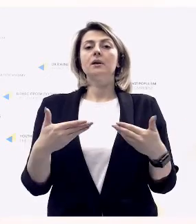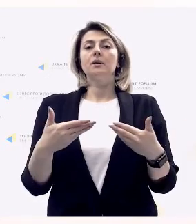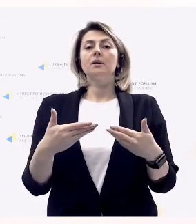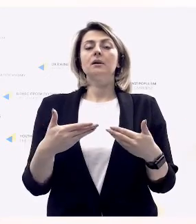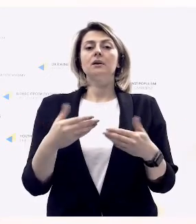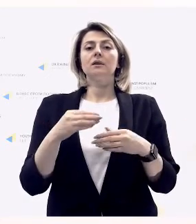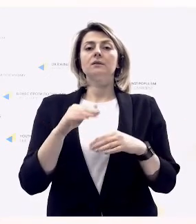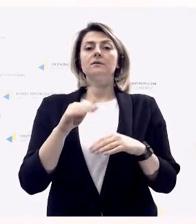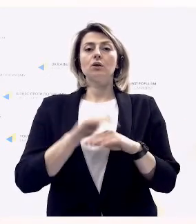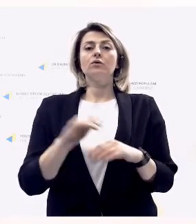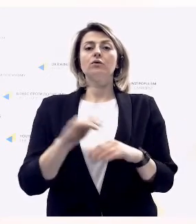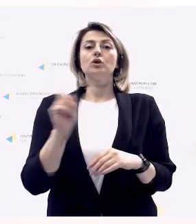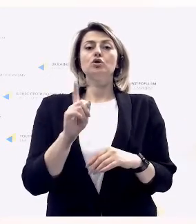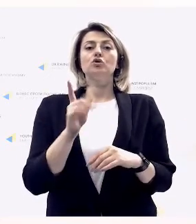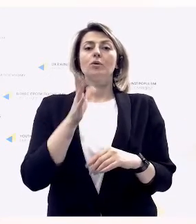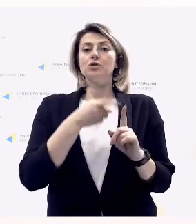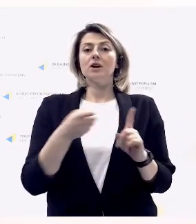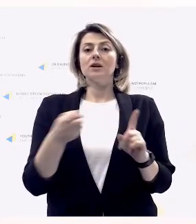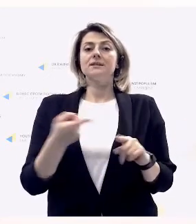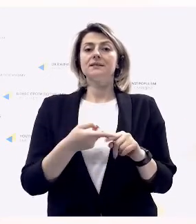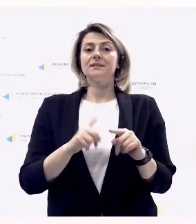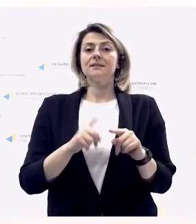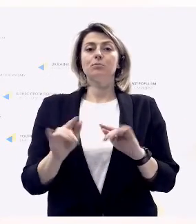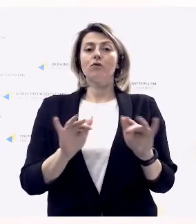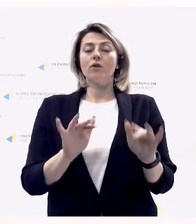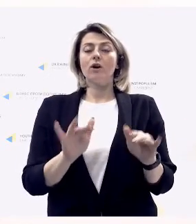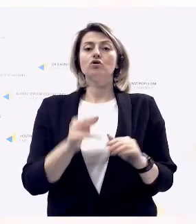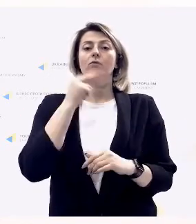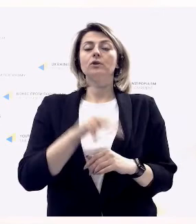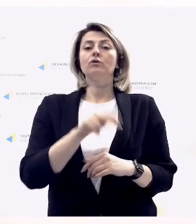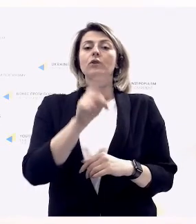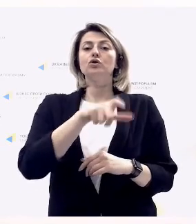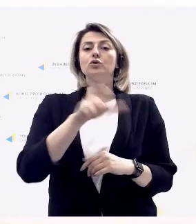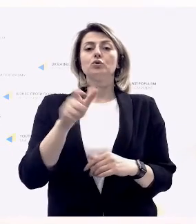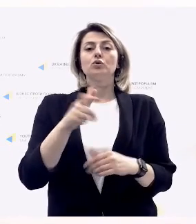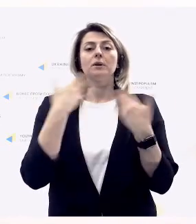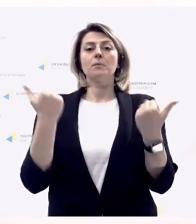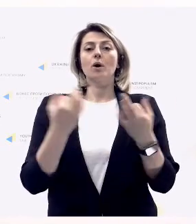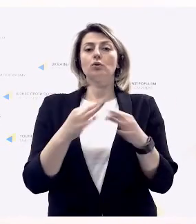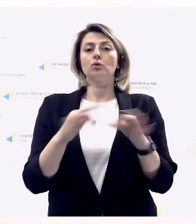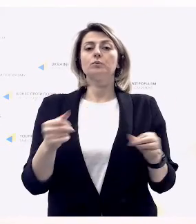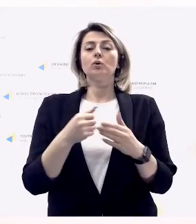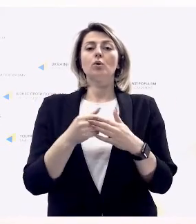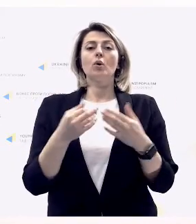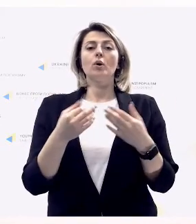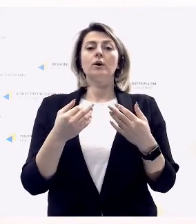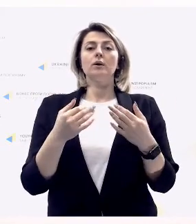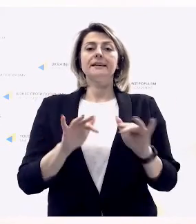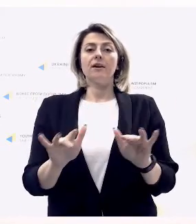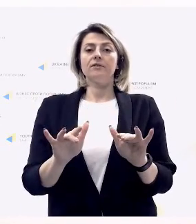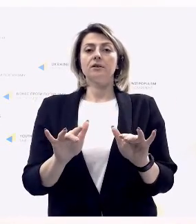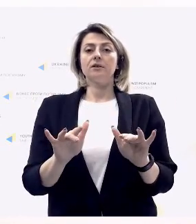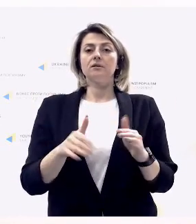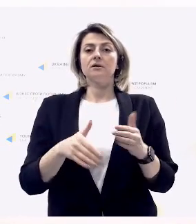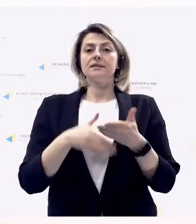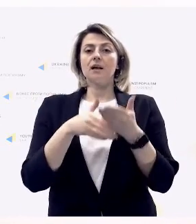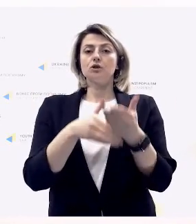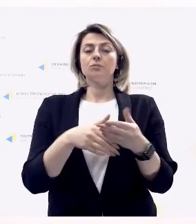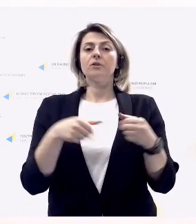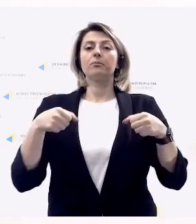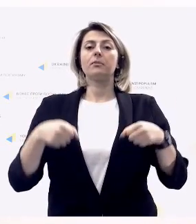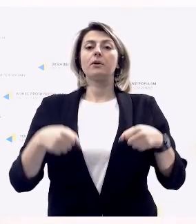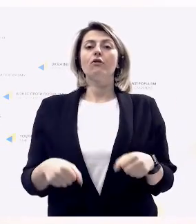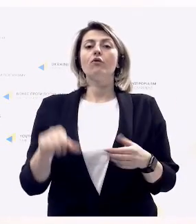що під час цих проваджень обвинувачені особи не мають доступу до дієвих засобів